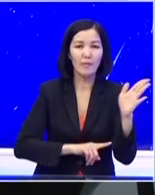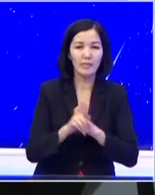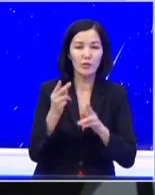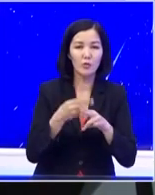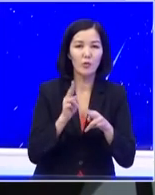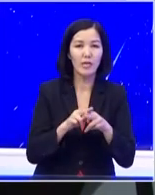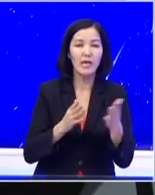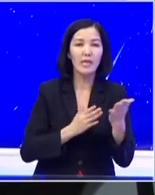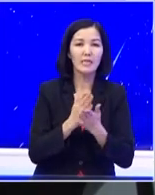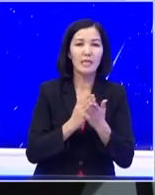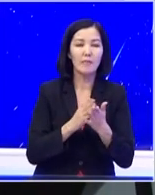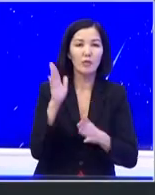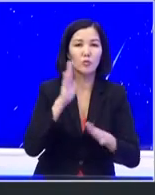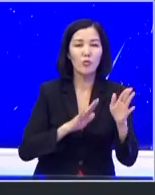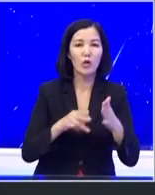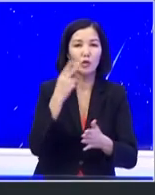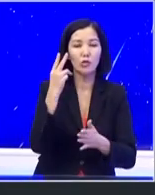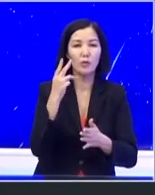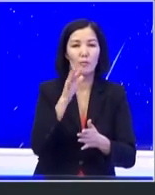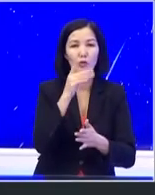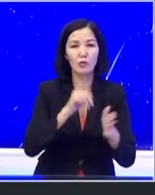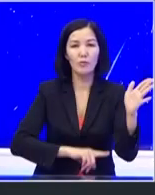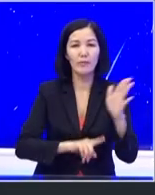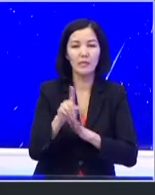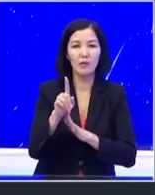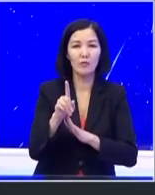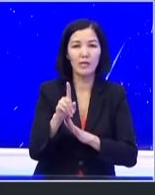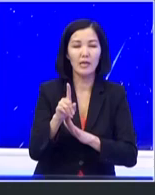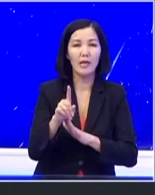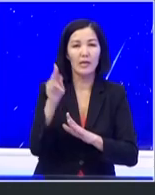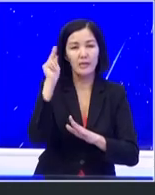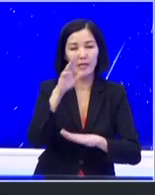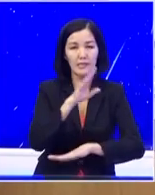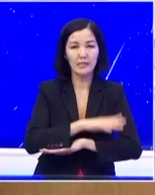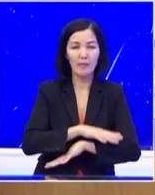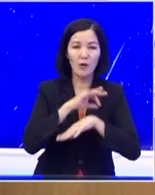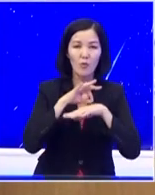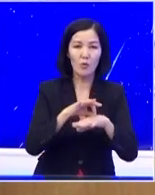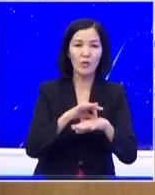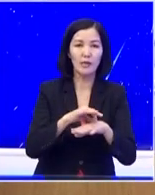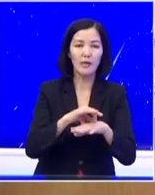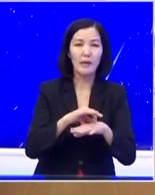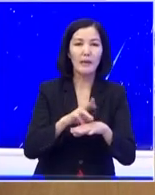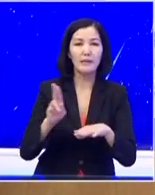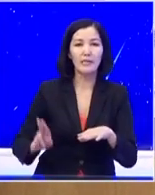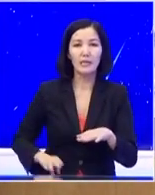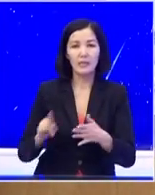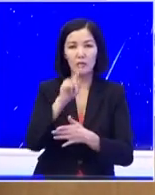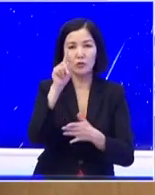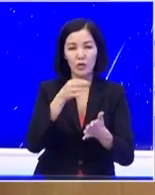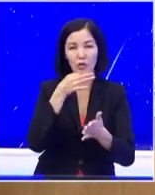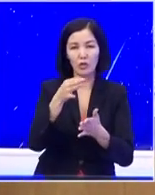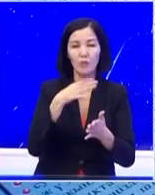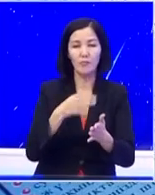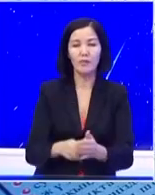болған. Сондай-ақ сала маманы суға шомылу маусымы басталуына орай арнайы дәріс оқыды. Мектеп басшыларының сұрақтарына